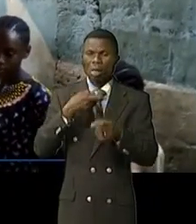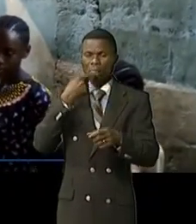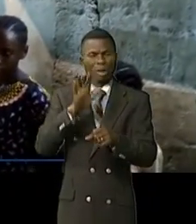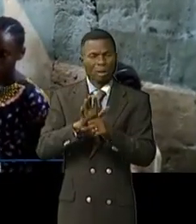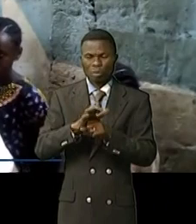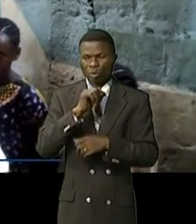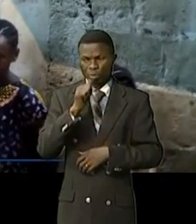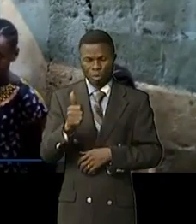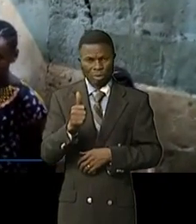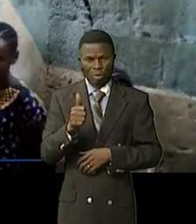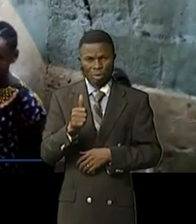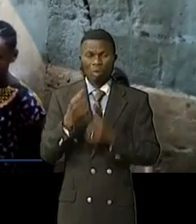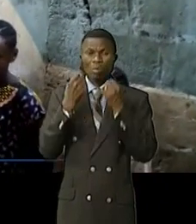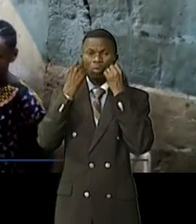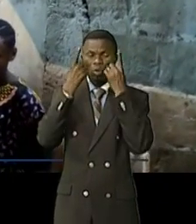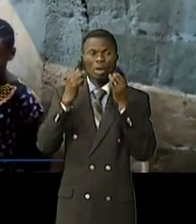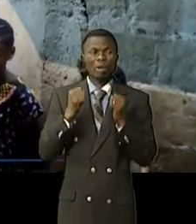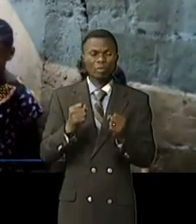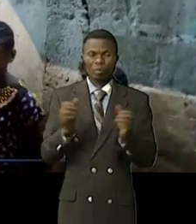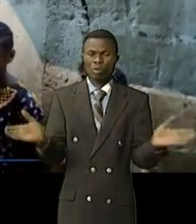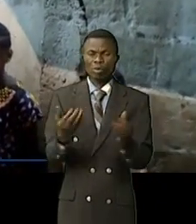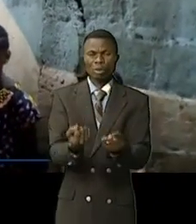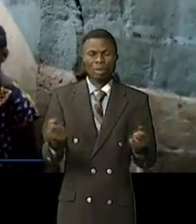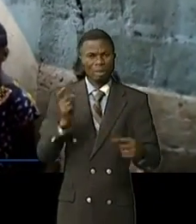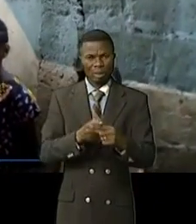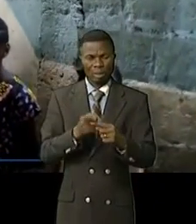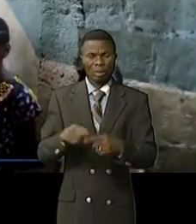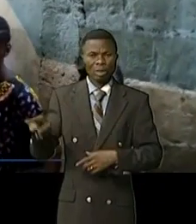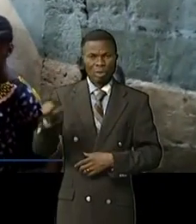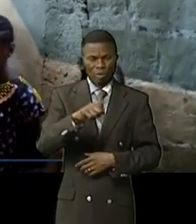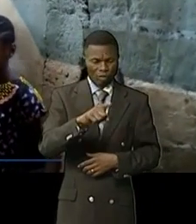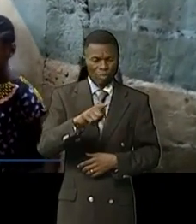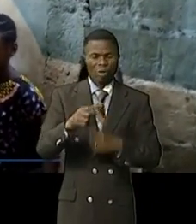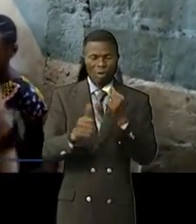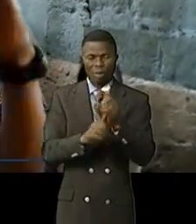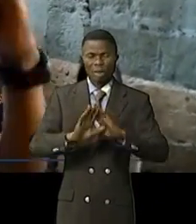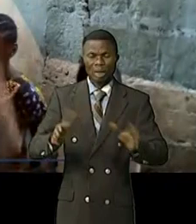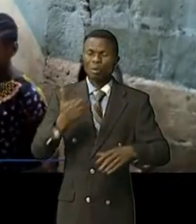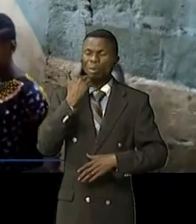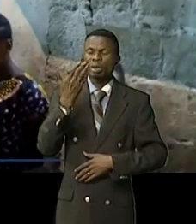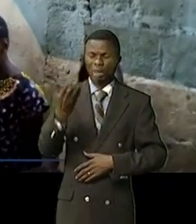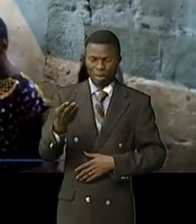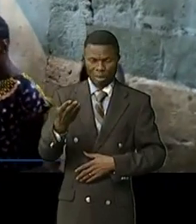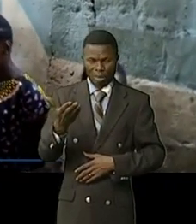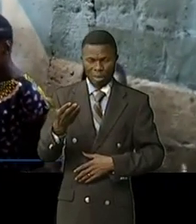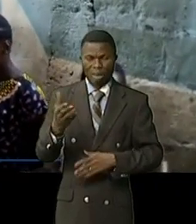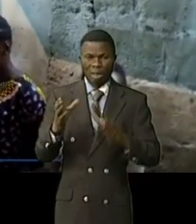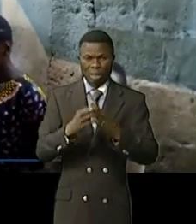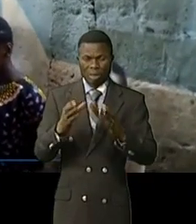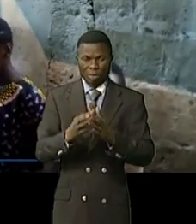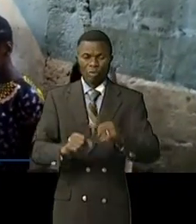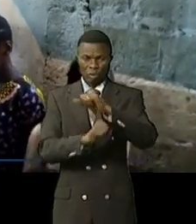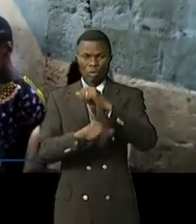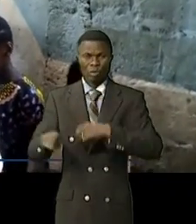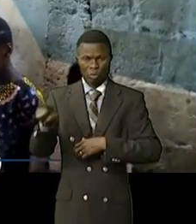Personnellement, j'ai cette capacité d'encadrer ces enfants et non les nourrir au quotidien. Mais avec votre apport,